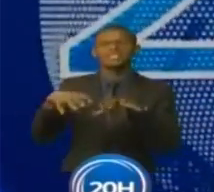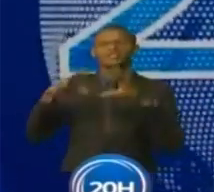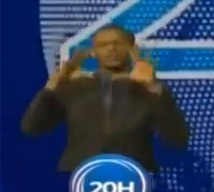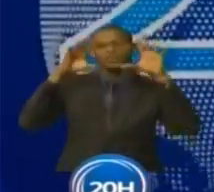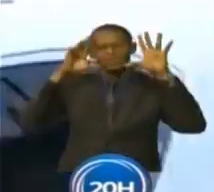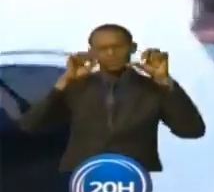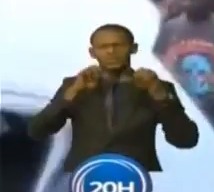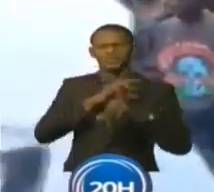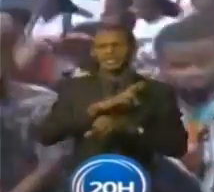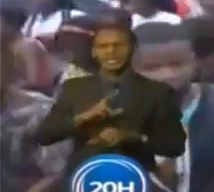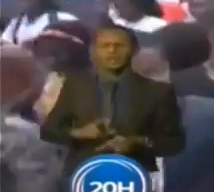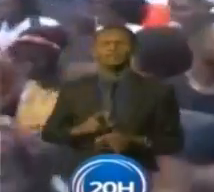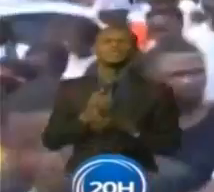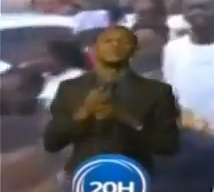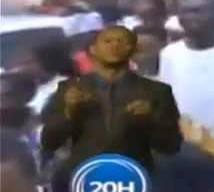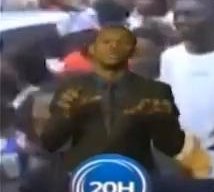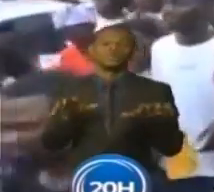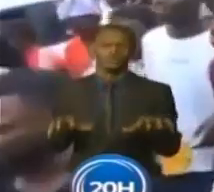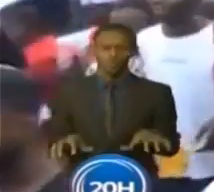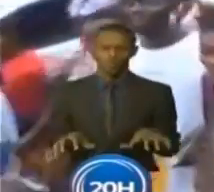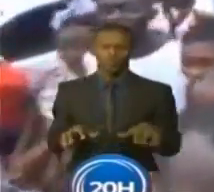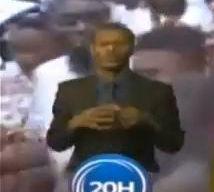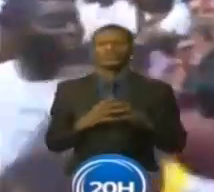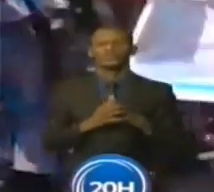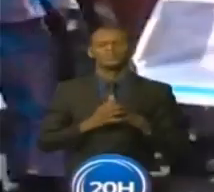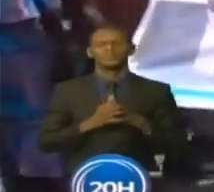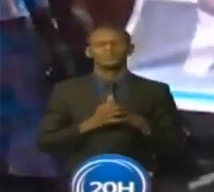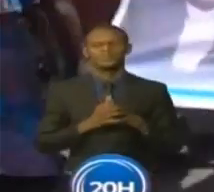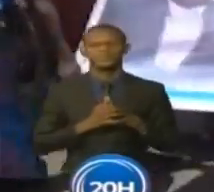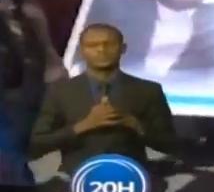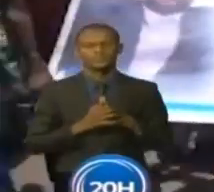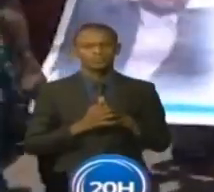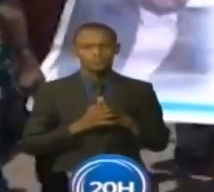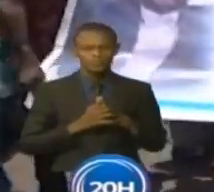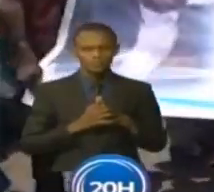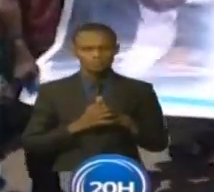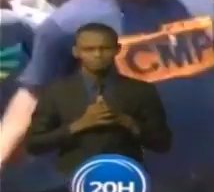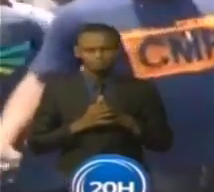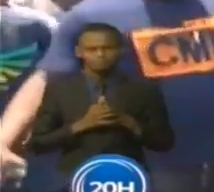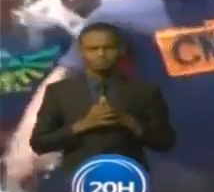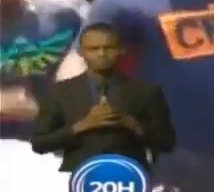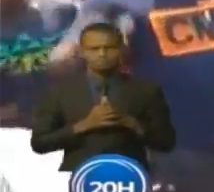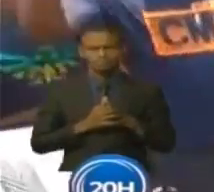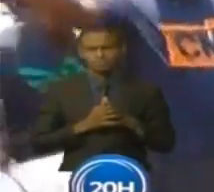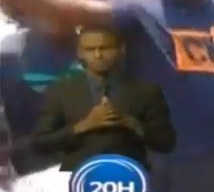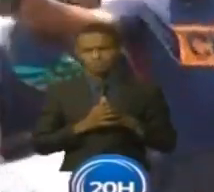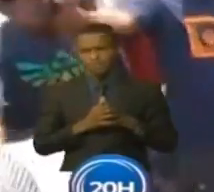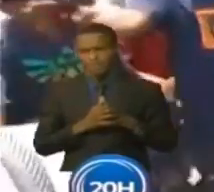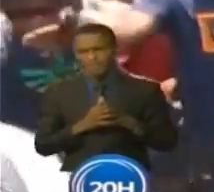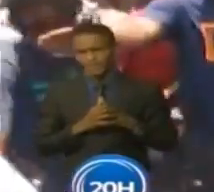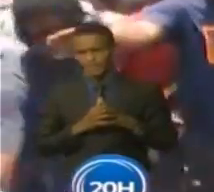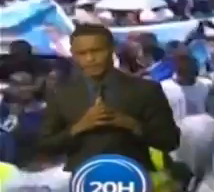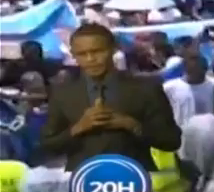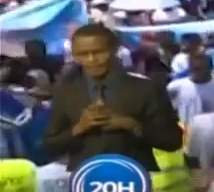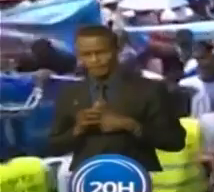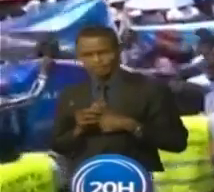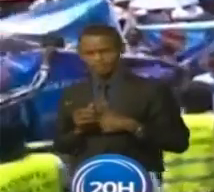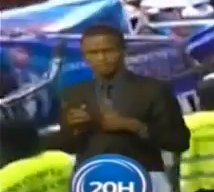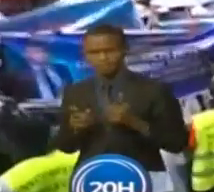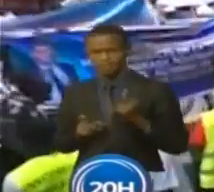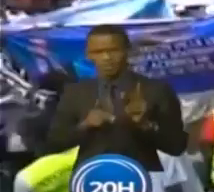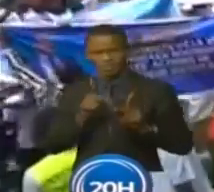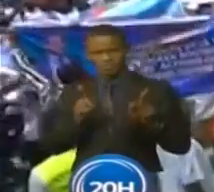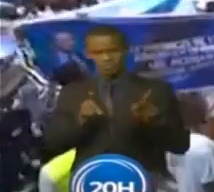Makoutima. IMCA, plein comme un œuf, point n'est besoin de faire un dessin pour illustrer cette marée